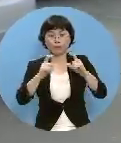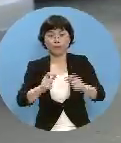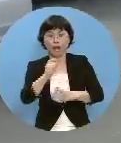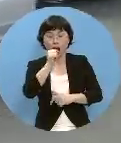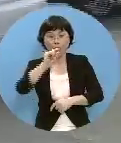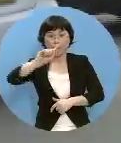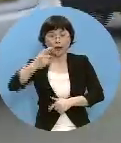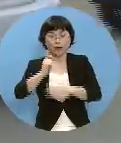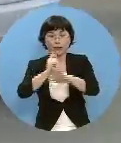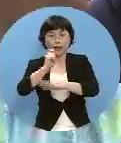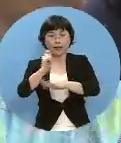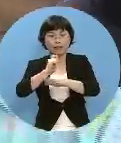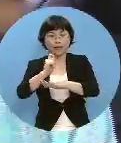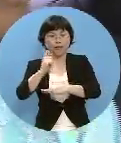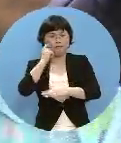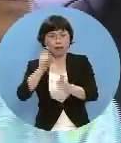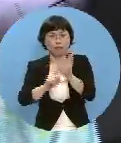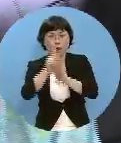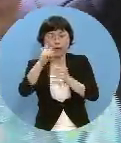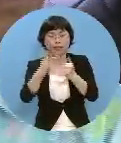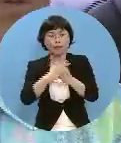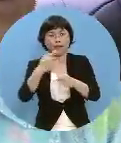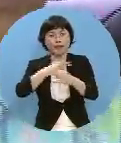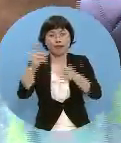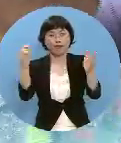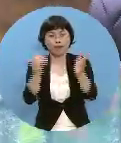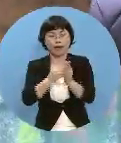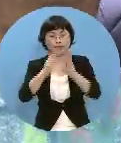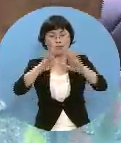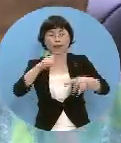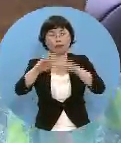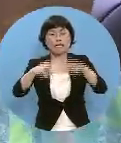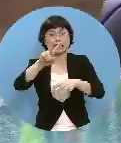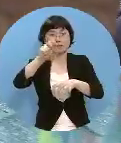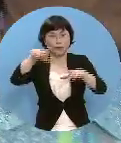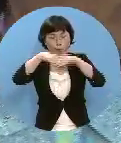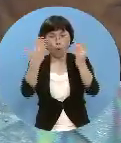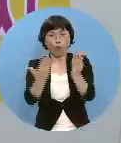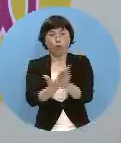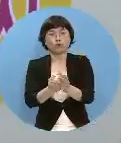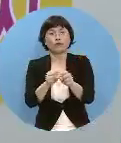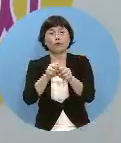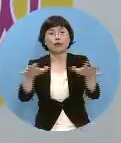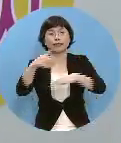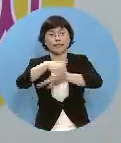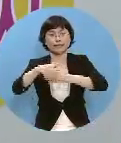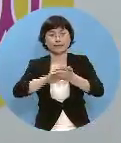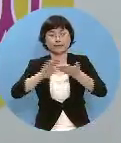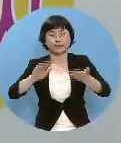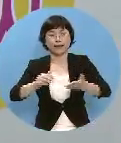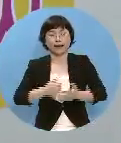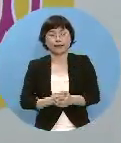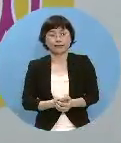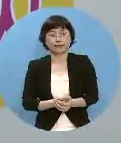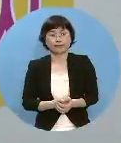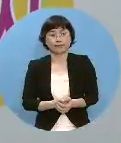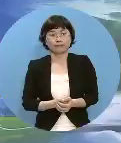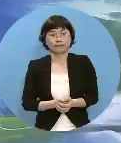전라남도는 100원 택시의 인기가 높아짐에 따라 내년까지 22개 시군 전체로 확대할 계획입니다.